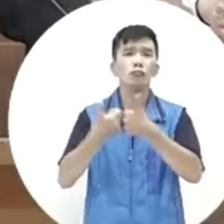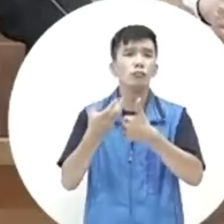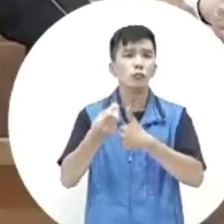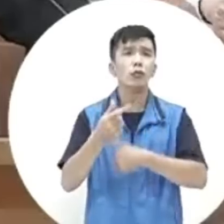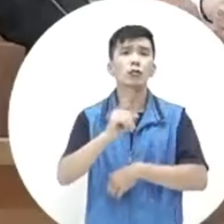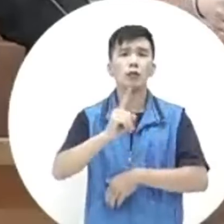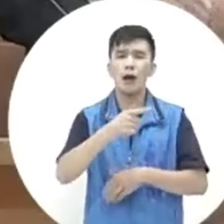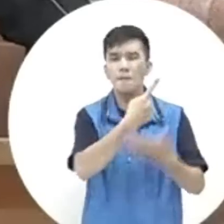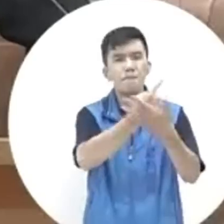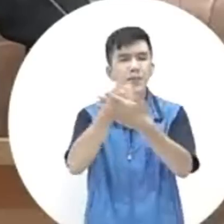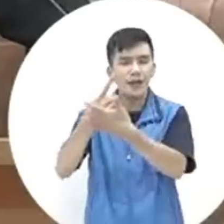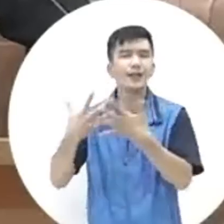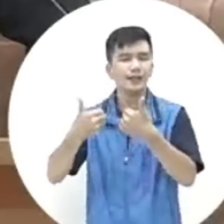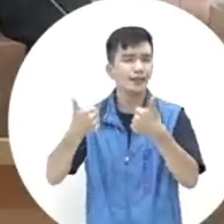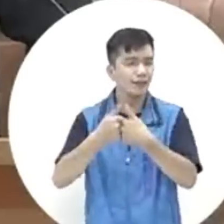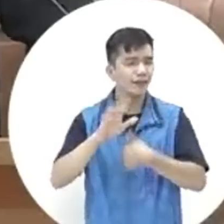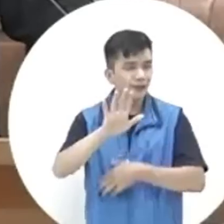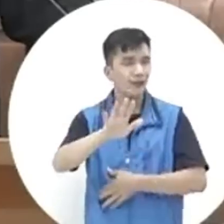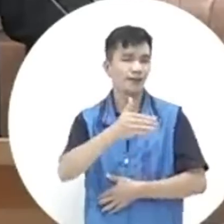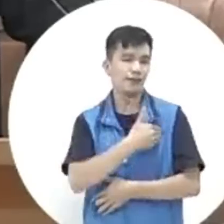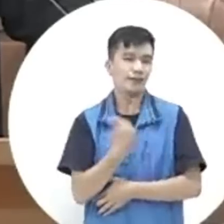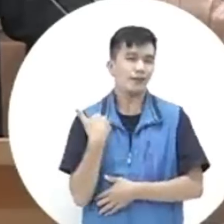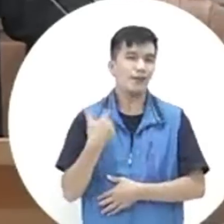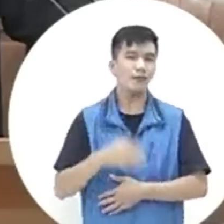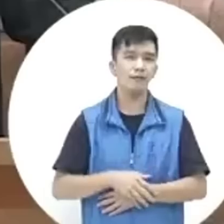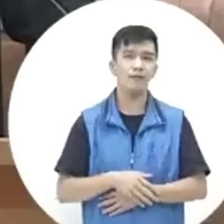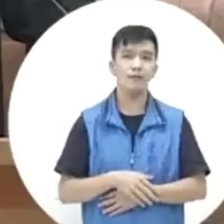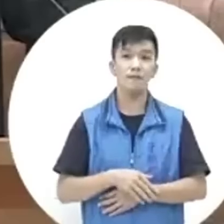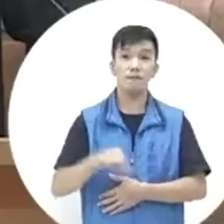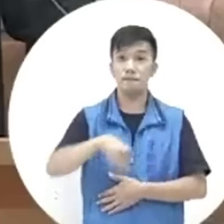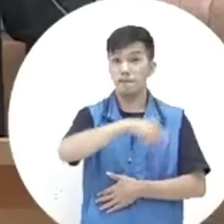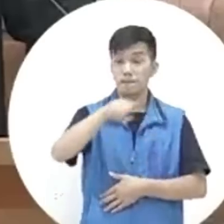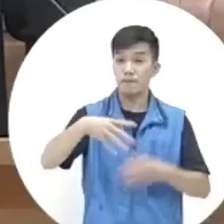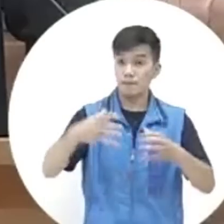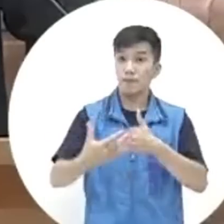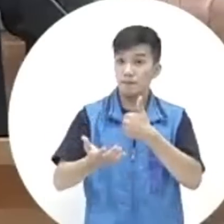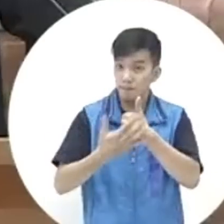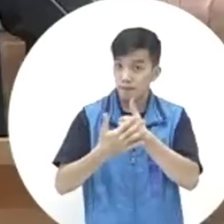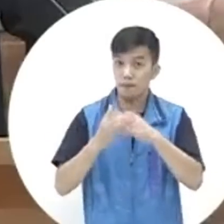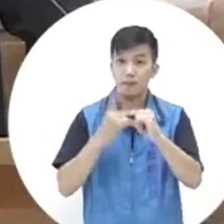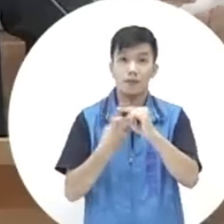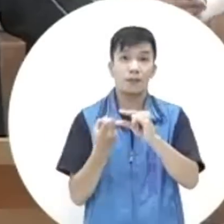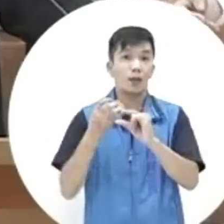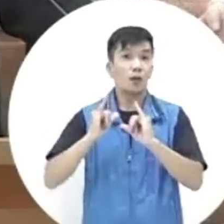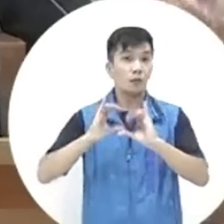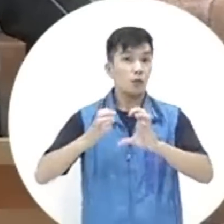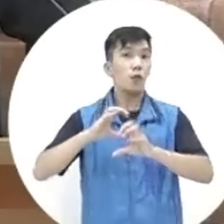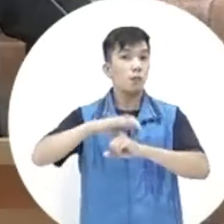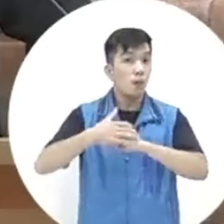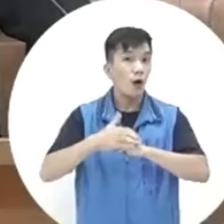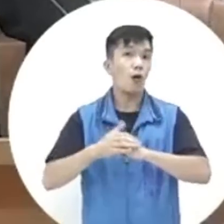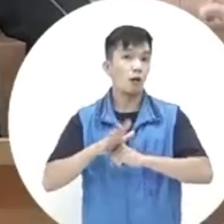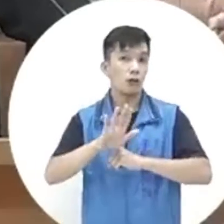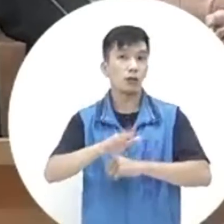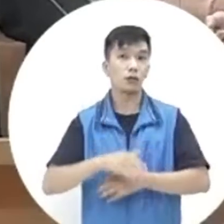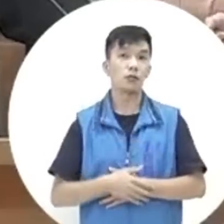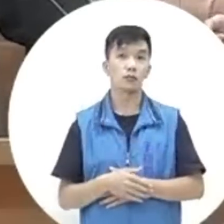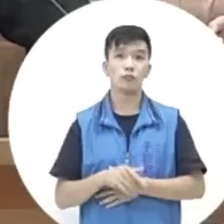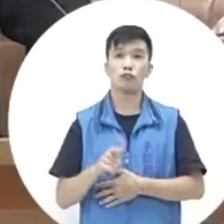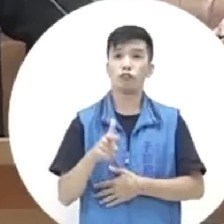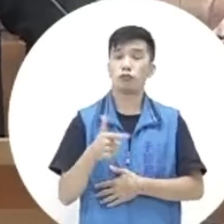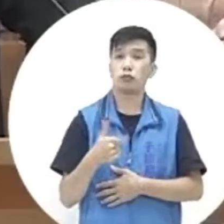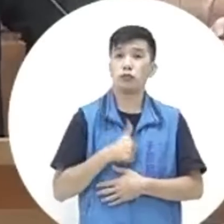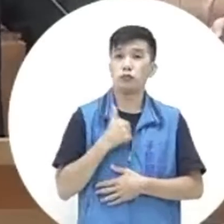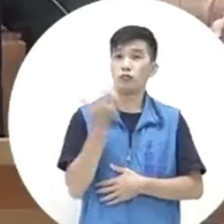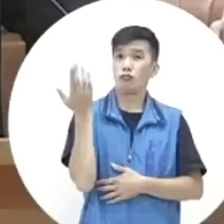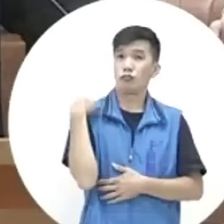个人都有机会。我们好好的为中华民国的安全守护。 南非武官发生的时候，我就不在那个位置嘛。哎、欸，是